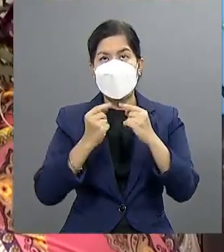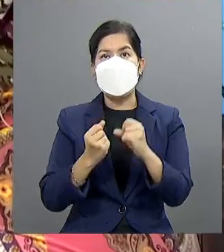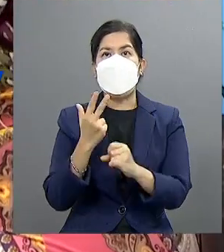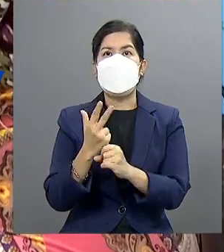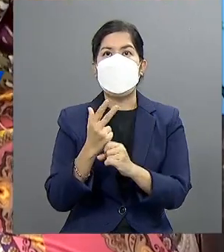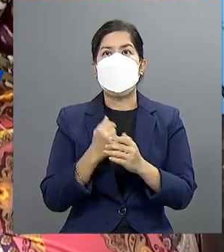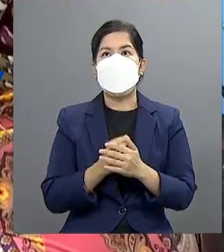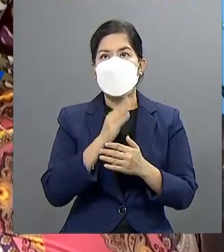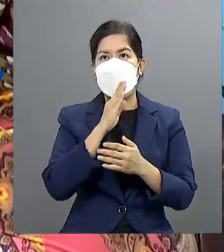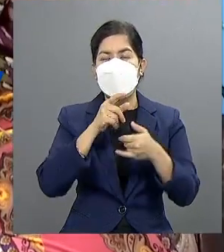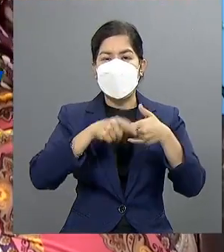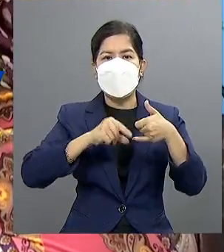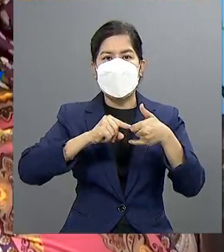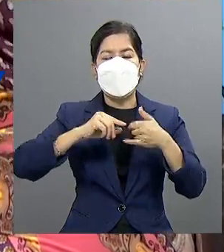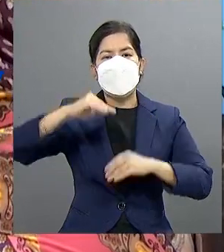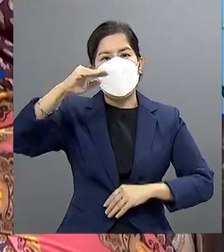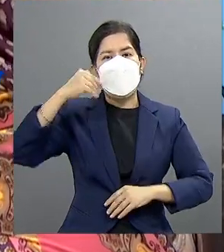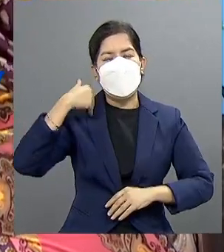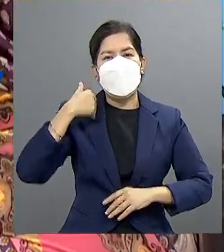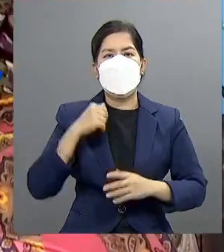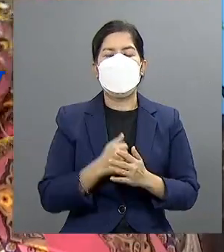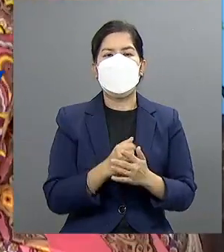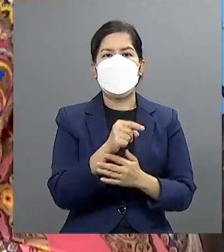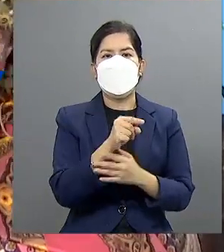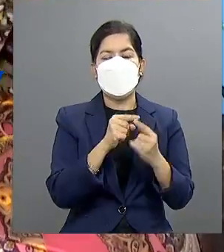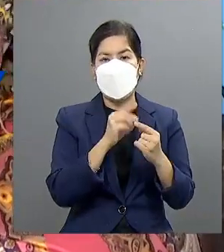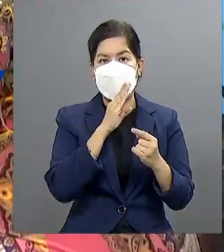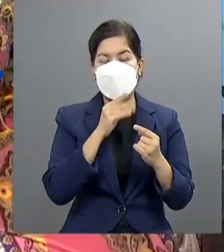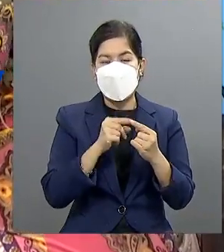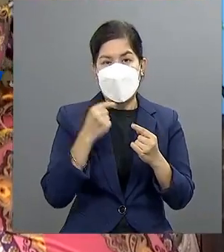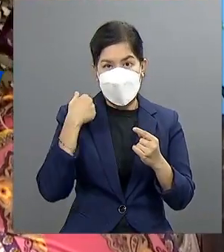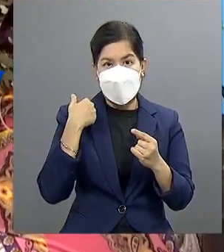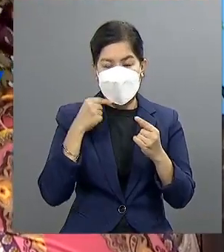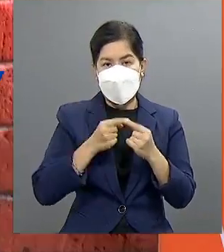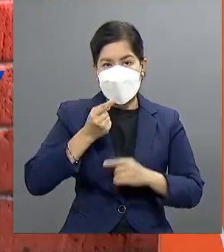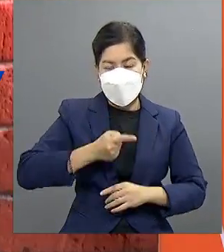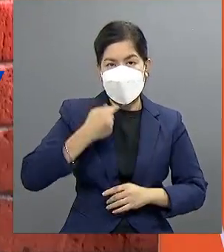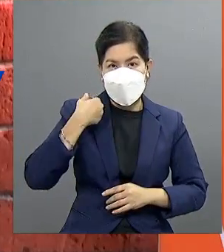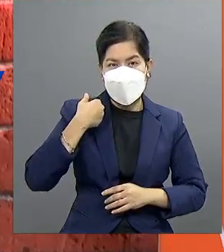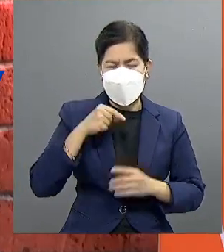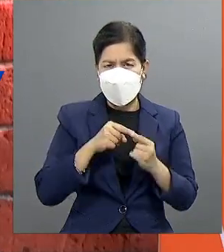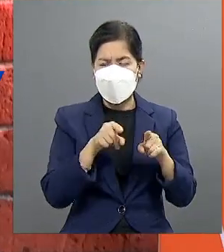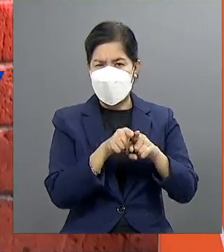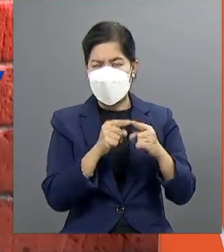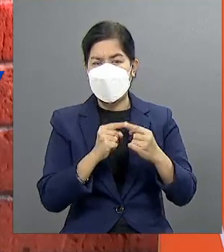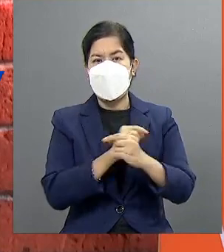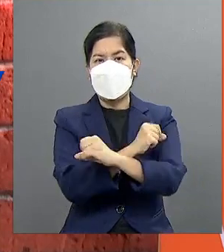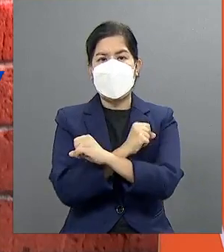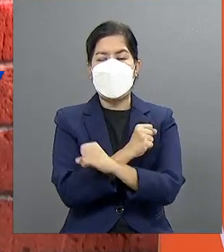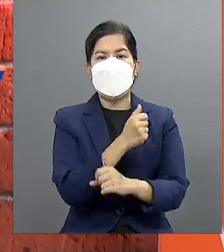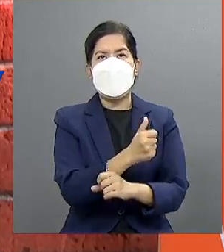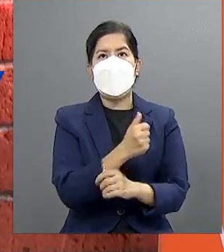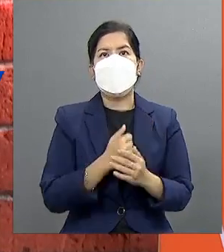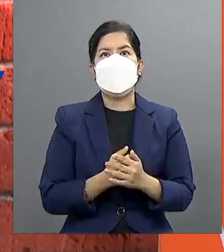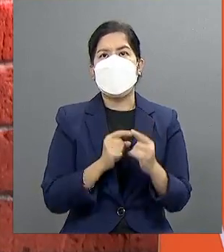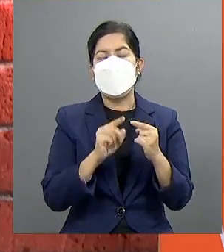านั้นผู้ใหญ่ไม่ค่อยเป็นเขาเคยเป็นแล้วเขาก็มีภูมิอยู่แล้วนะคะเพราะ RSV ไม่มีวัคซีนมันก็สร้างภูมิเองถ้าเคยเป็นทีนี้ RSV อาการ